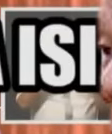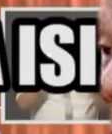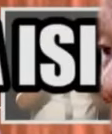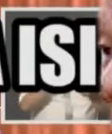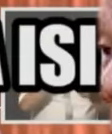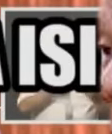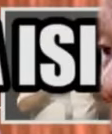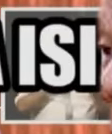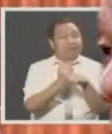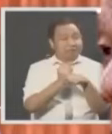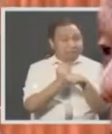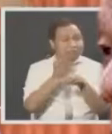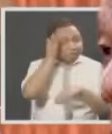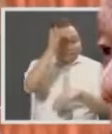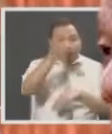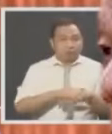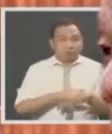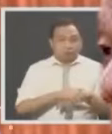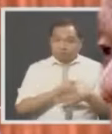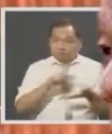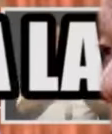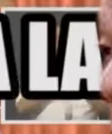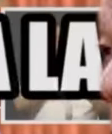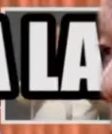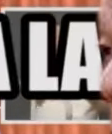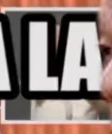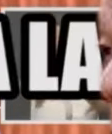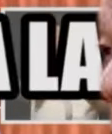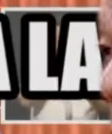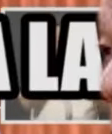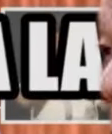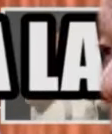dumating sa isipan niya. Di tayo pwede mamili sa base